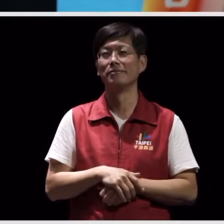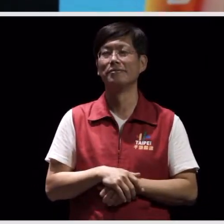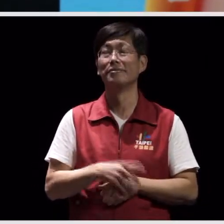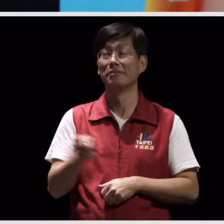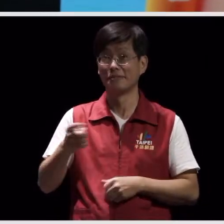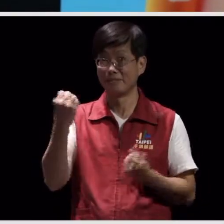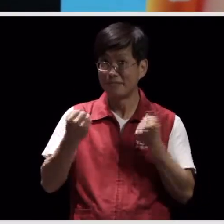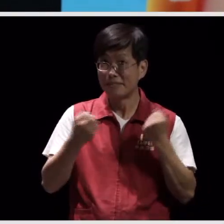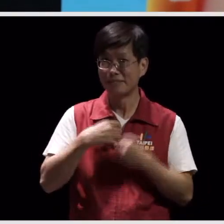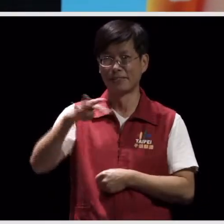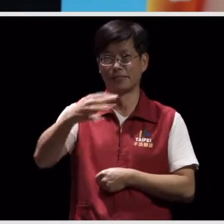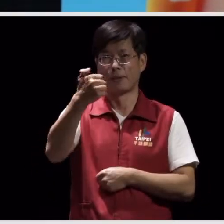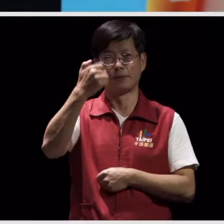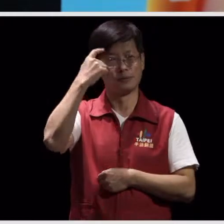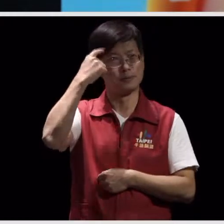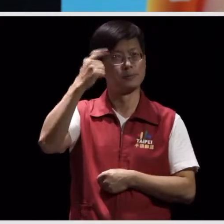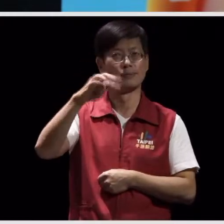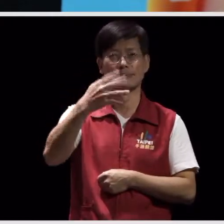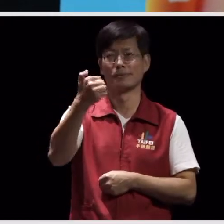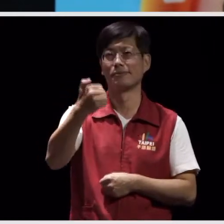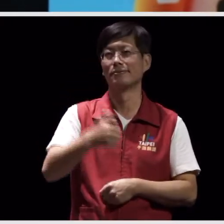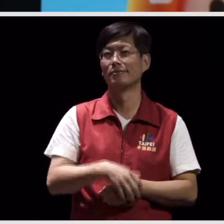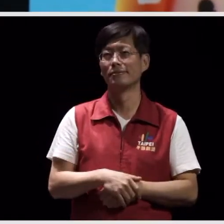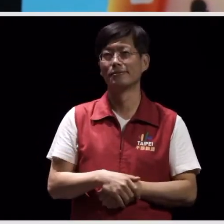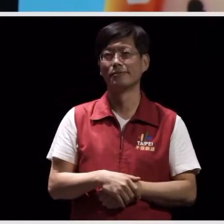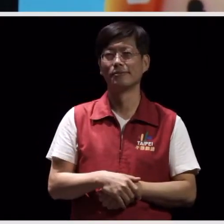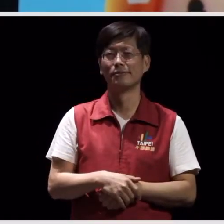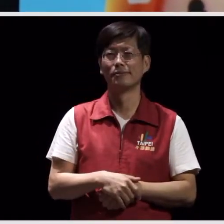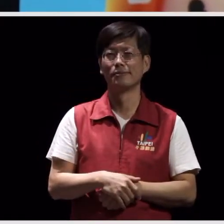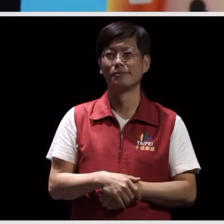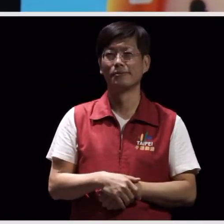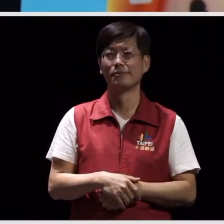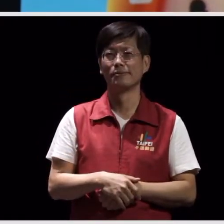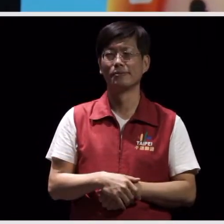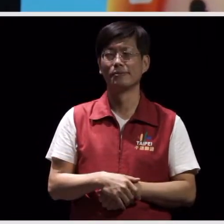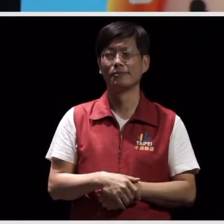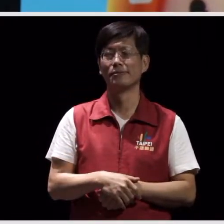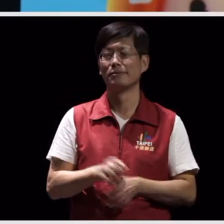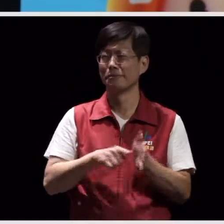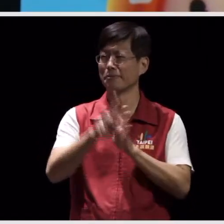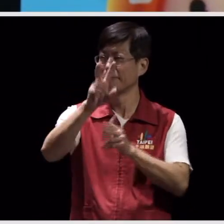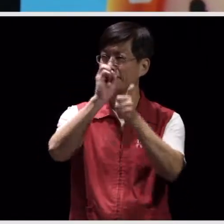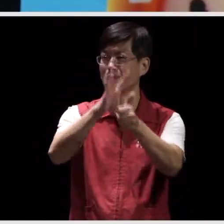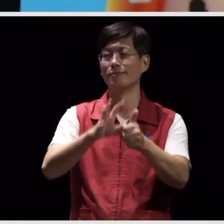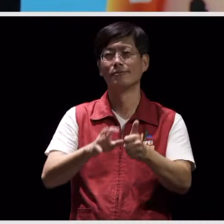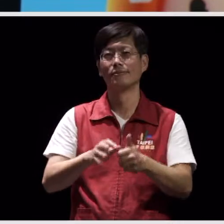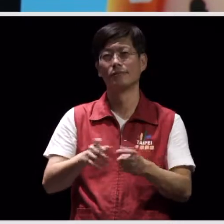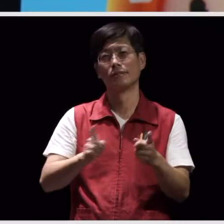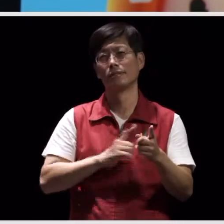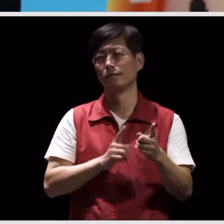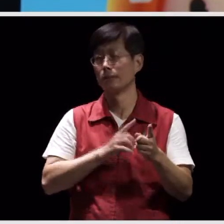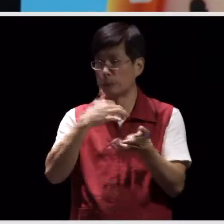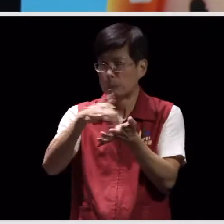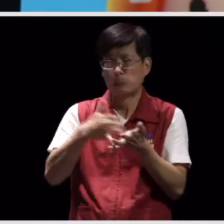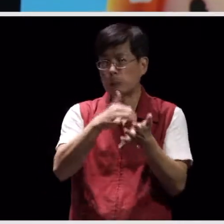们开了450天，450天哦，好，直接跟大家讲啊，因为大家你知道眼睛不太好，一直在